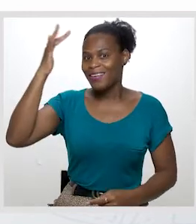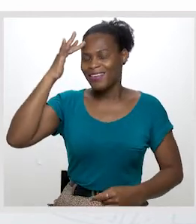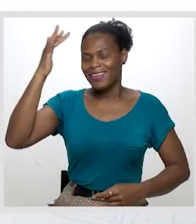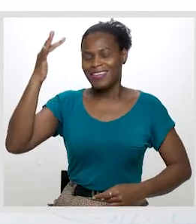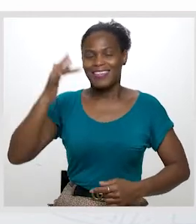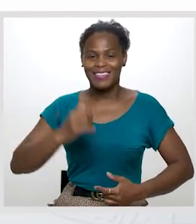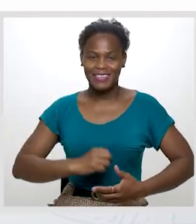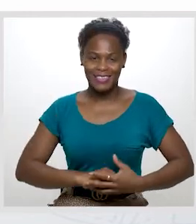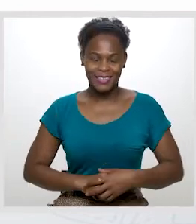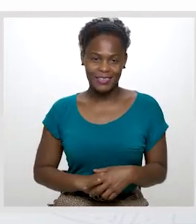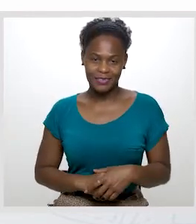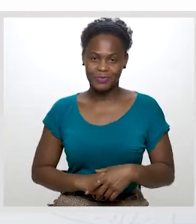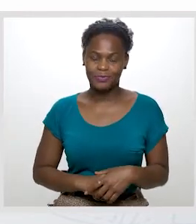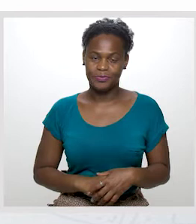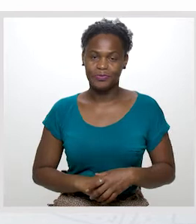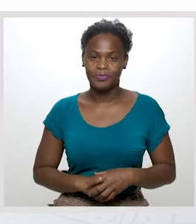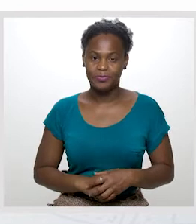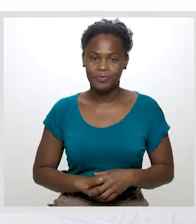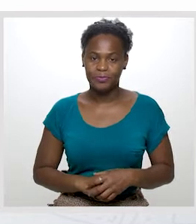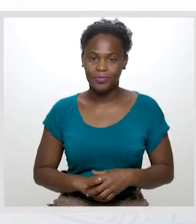Une année de rêve.